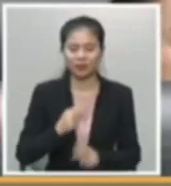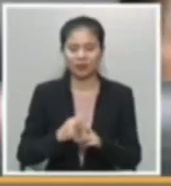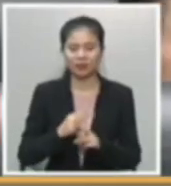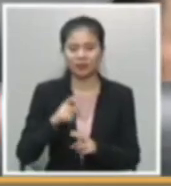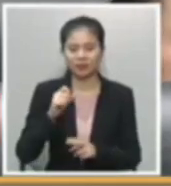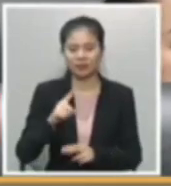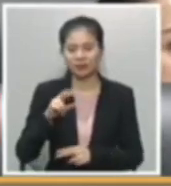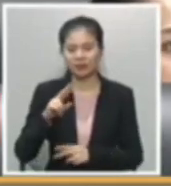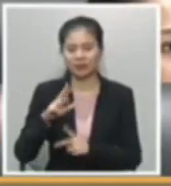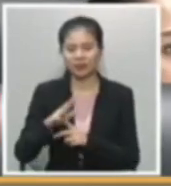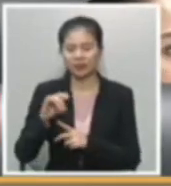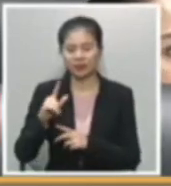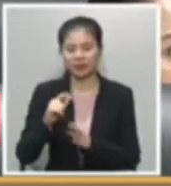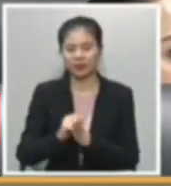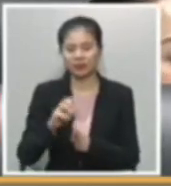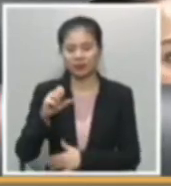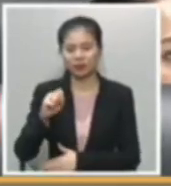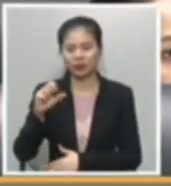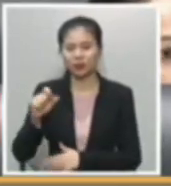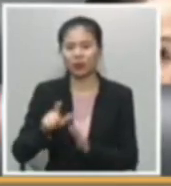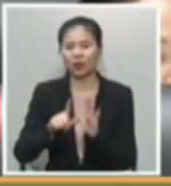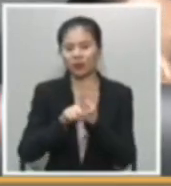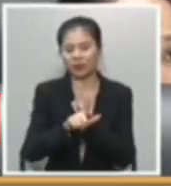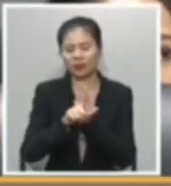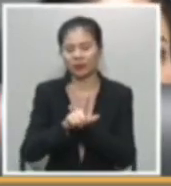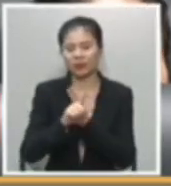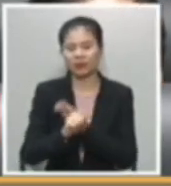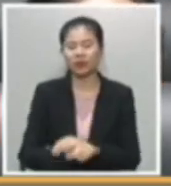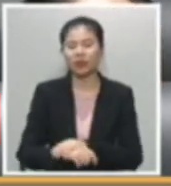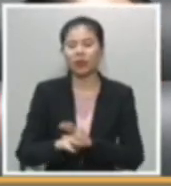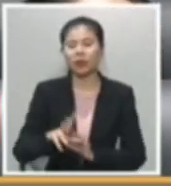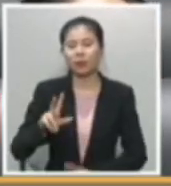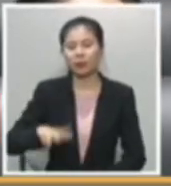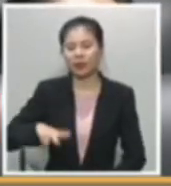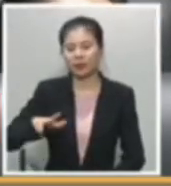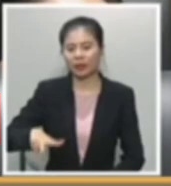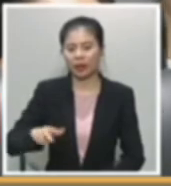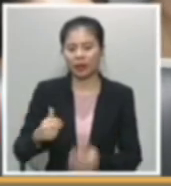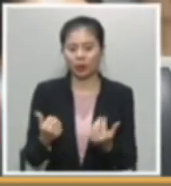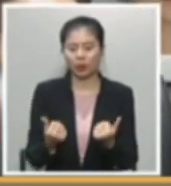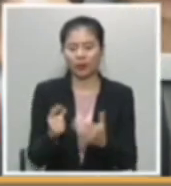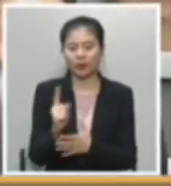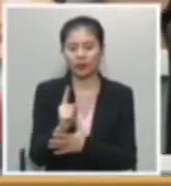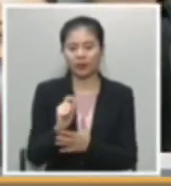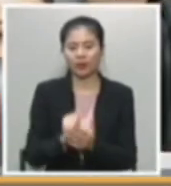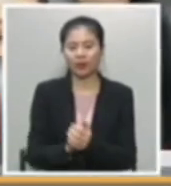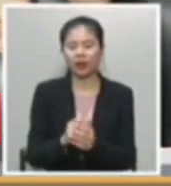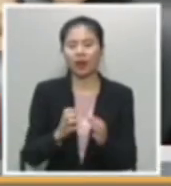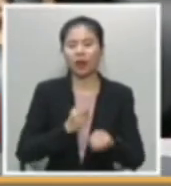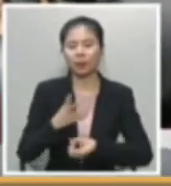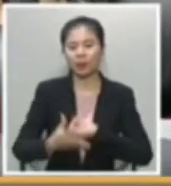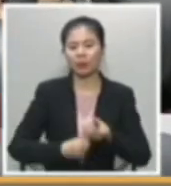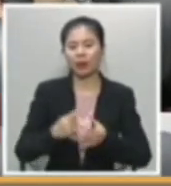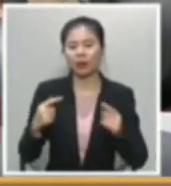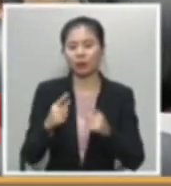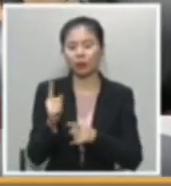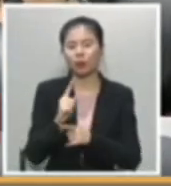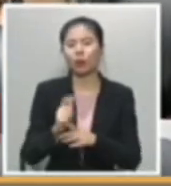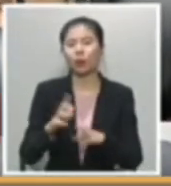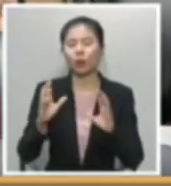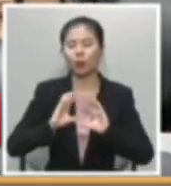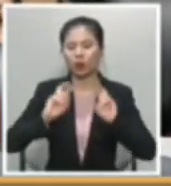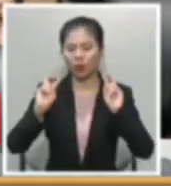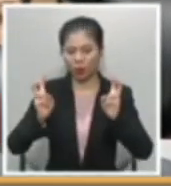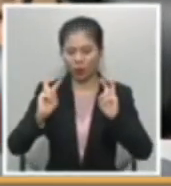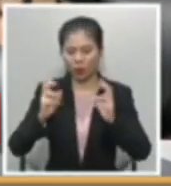สมาชิกสภาผู้แทนราษฎรจังหวัดเลยเขต2พรรคเพื่อไทยวันนี้จะขออภิปรายในหัวข้องบประม